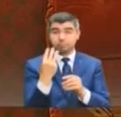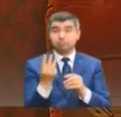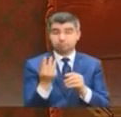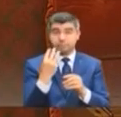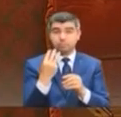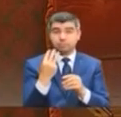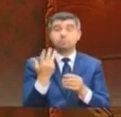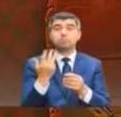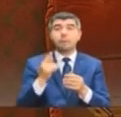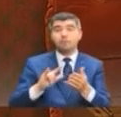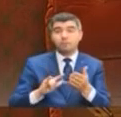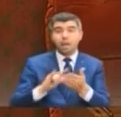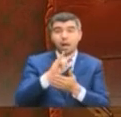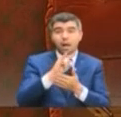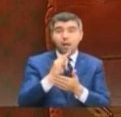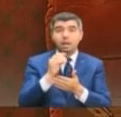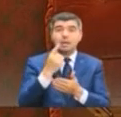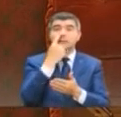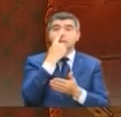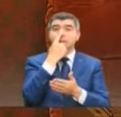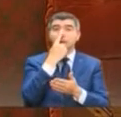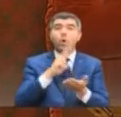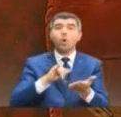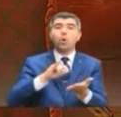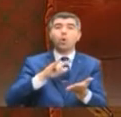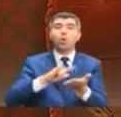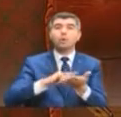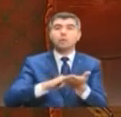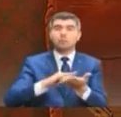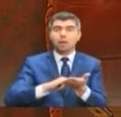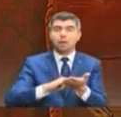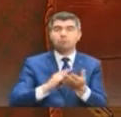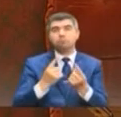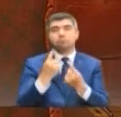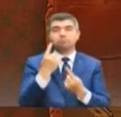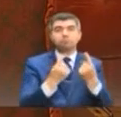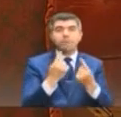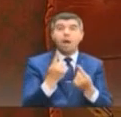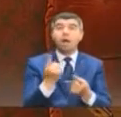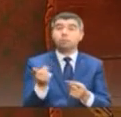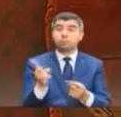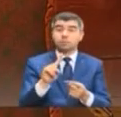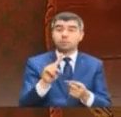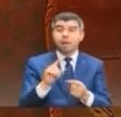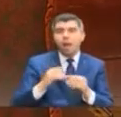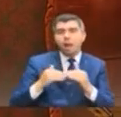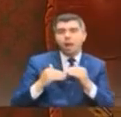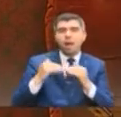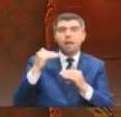300 درهم من الخط مثلا ديال تطوان للحسيمه الى اقصى اقصى اقصى ما عندنا هو 1000 درهم، هو دار